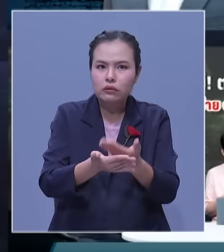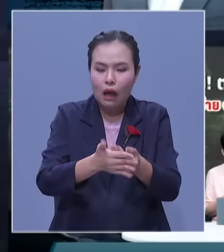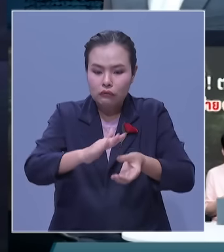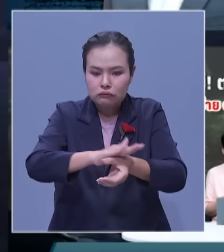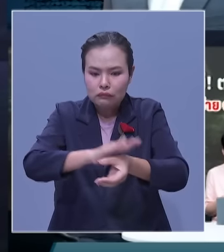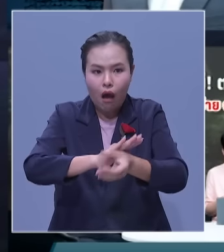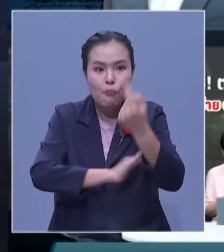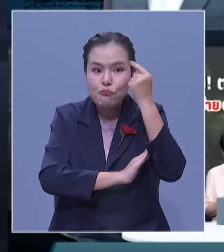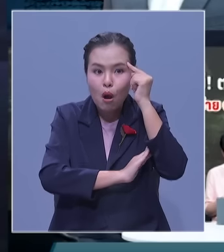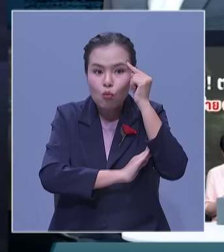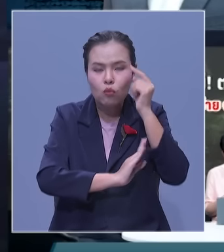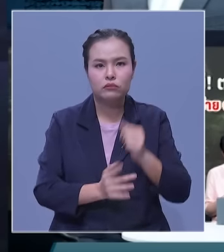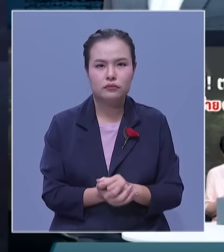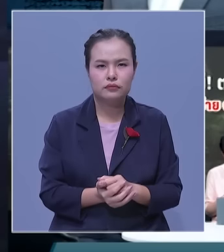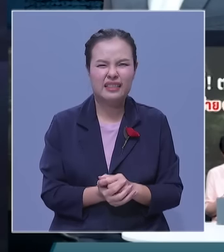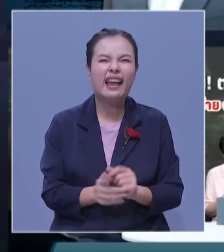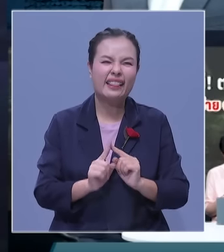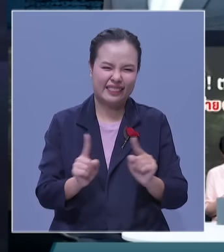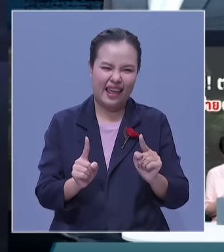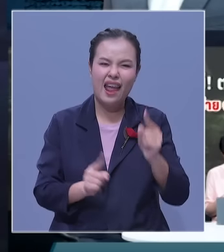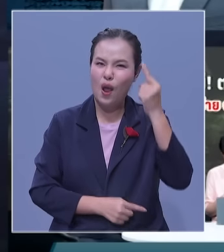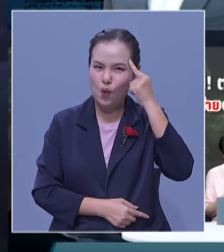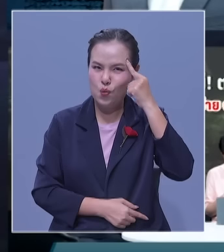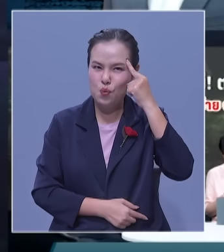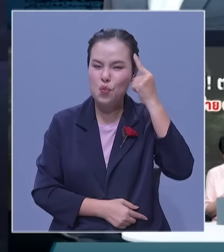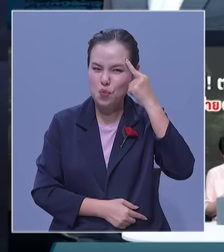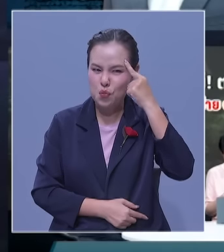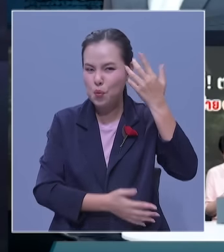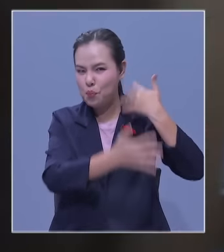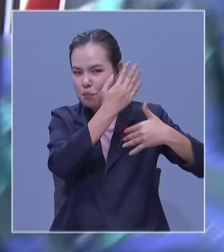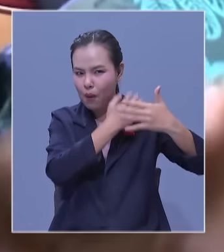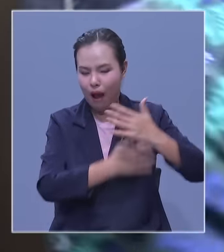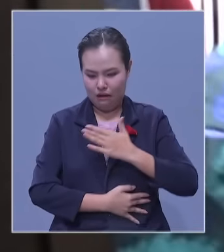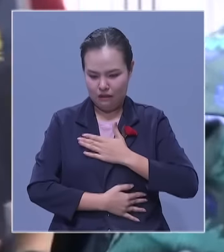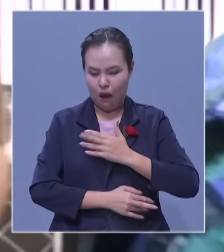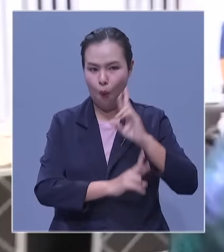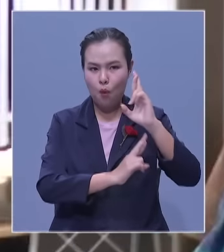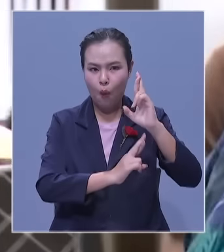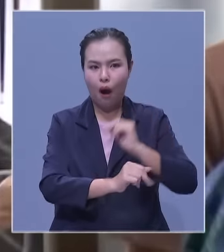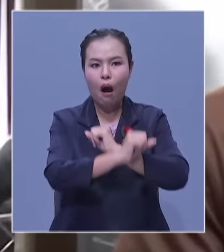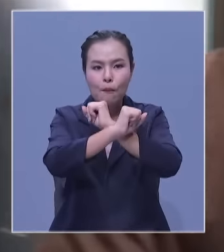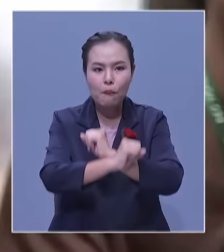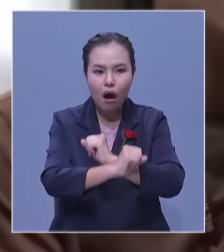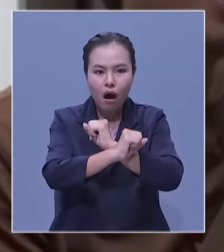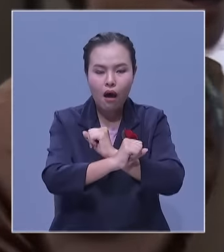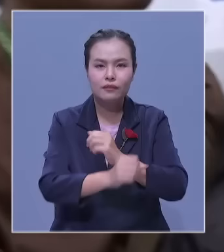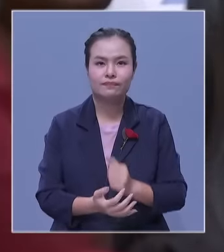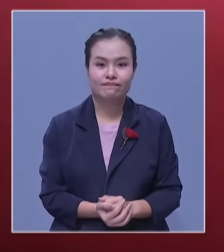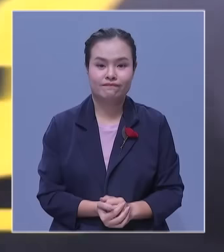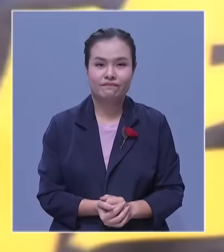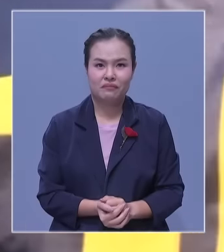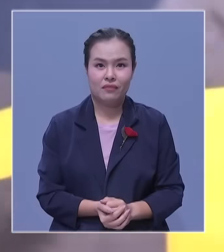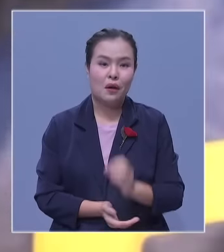ะฮะแต่ว่าเราเองก็พอจะรู้จักชื่อเสียงเรียงนามเขาอยู่แล้วเราก็เลยค่อนข้างระมัดระวัง นี่ฮะสสเท้